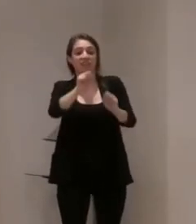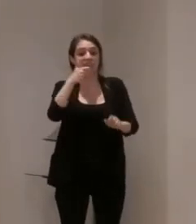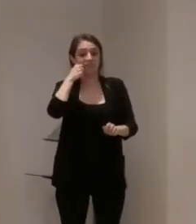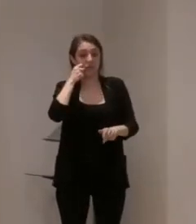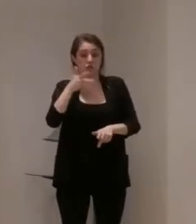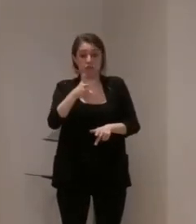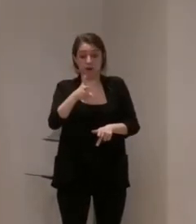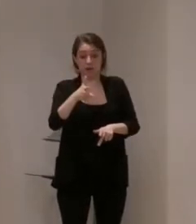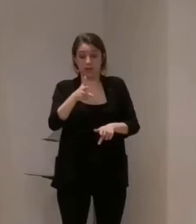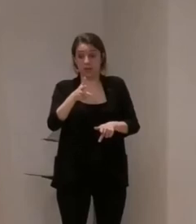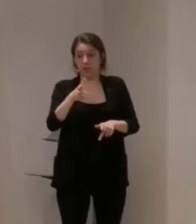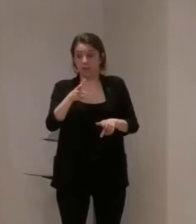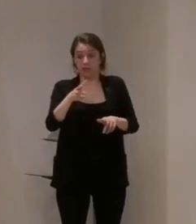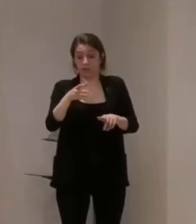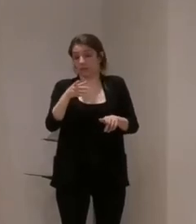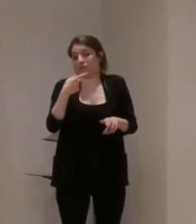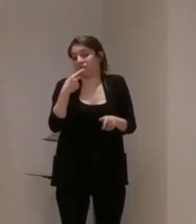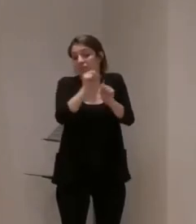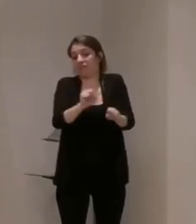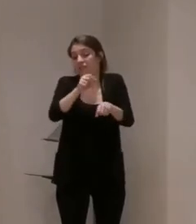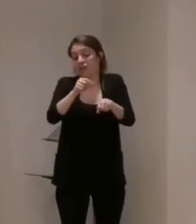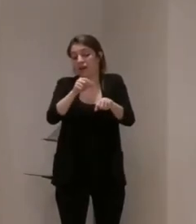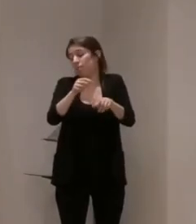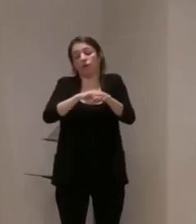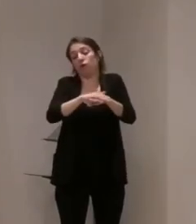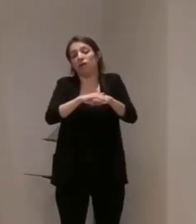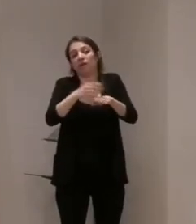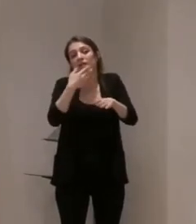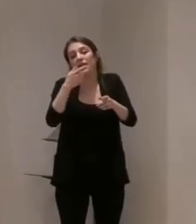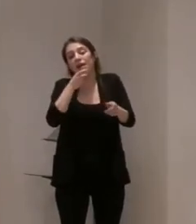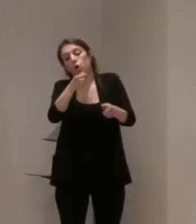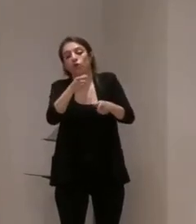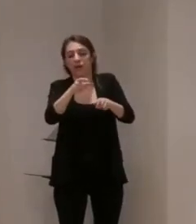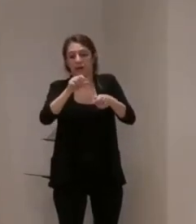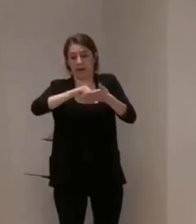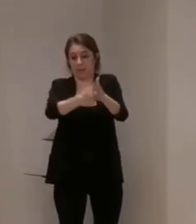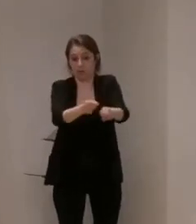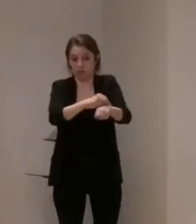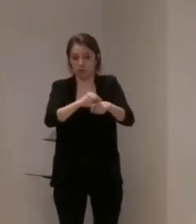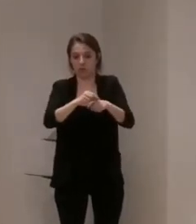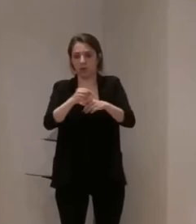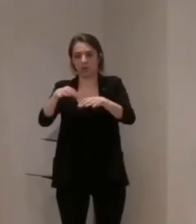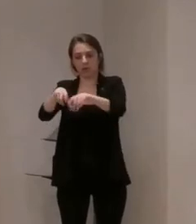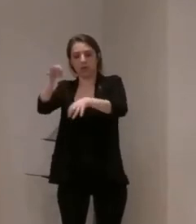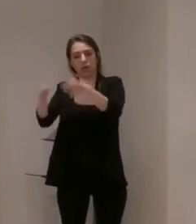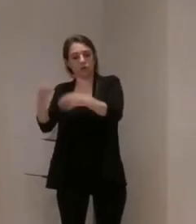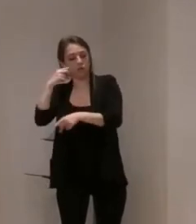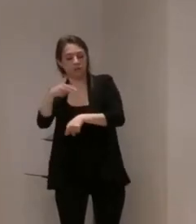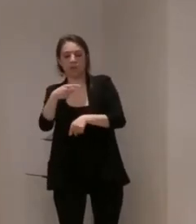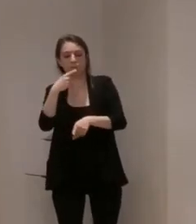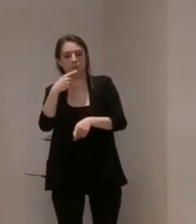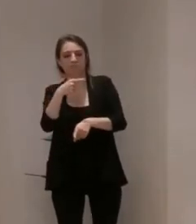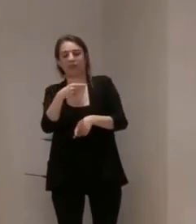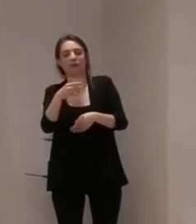d'injustícia, com és la repressió política, el tribunal la considera partidista.